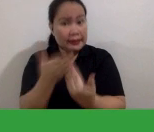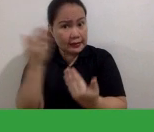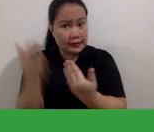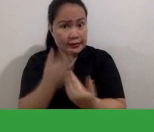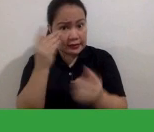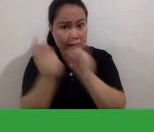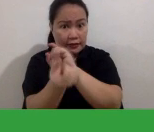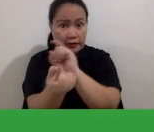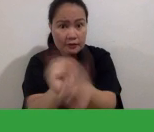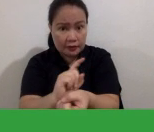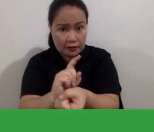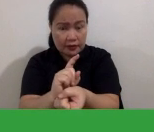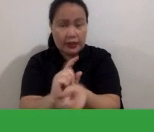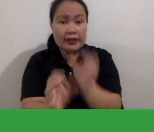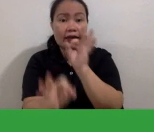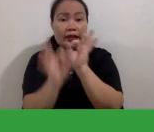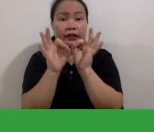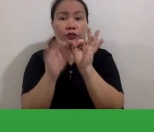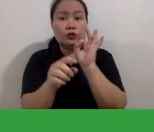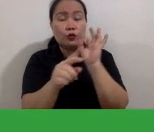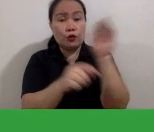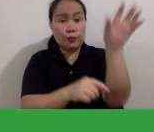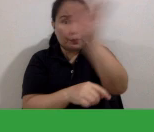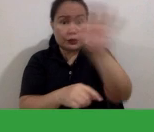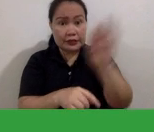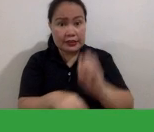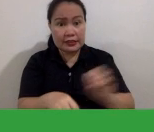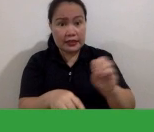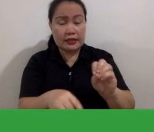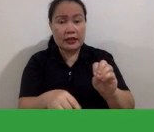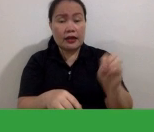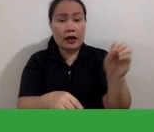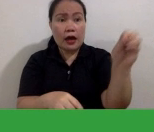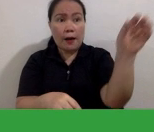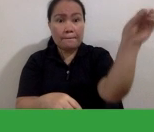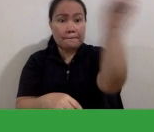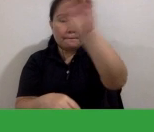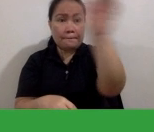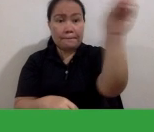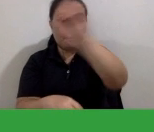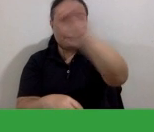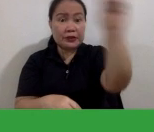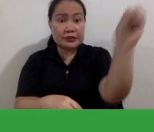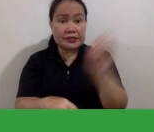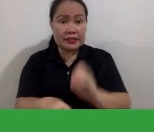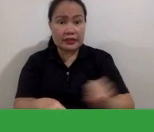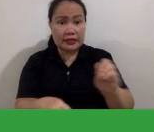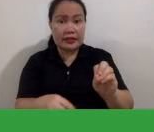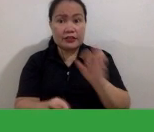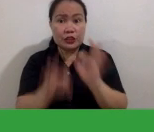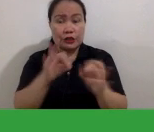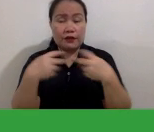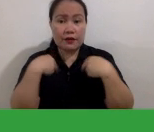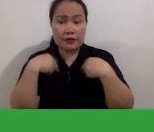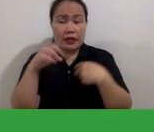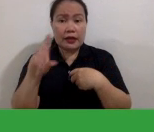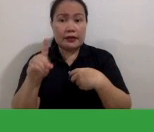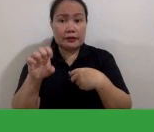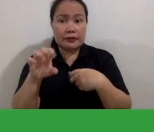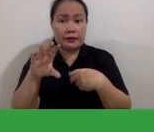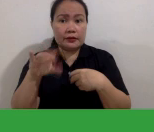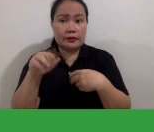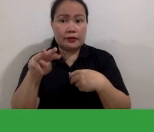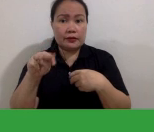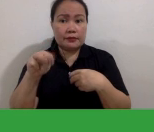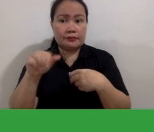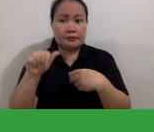madali po mag-convert ng percent kapag naka-decimal siya. By the way, ito po ay ginagawa natin yung place value kapag